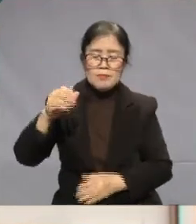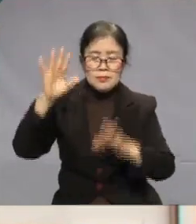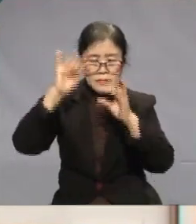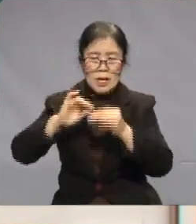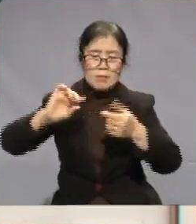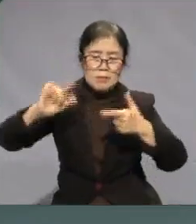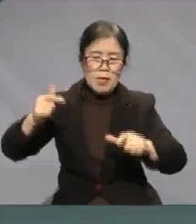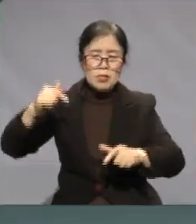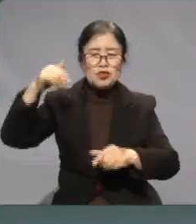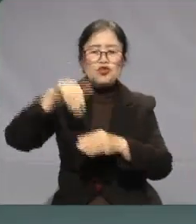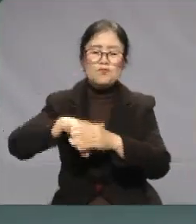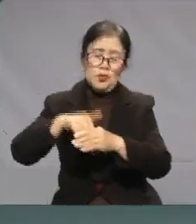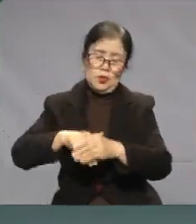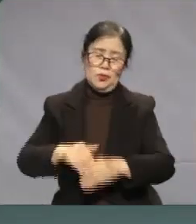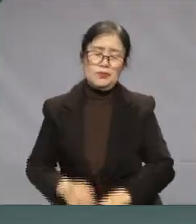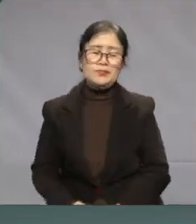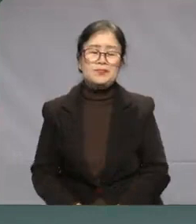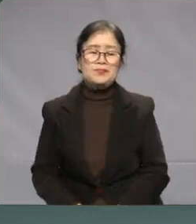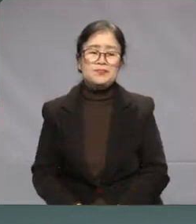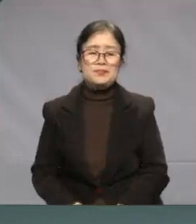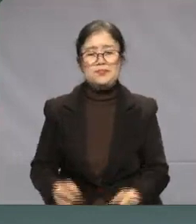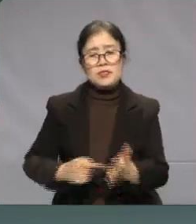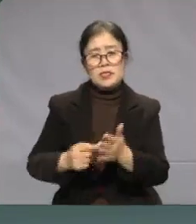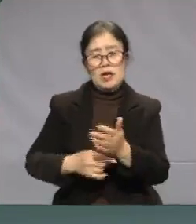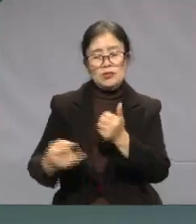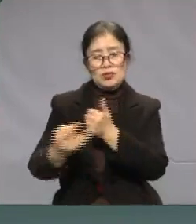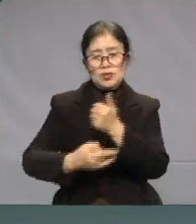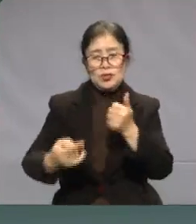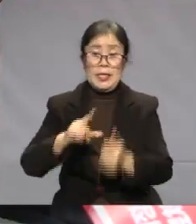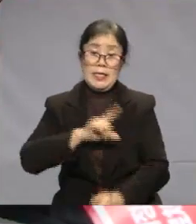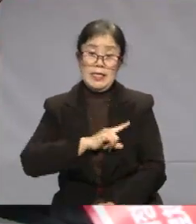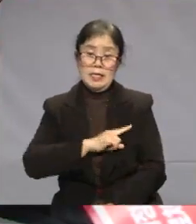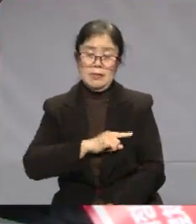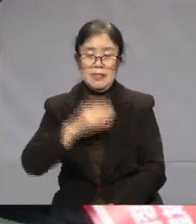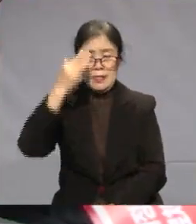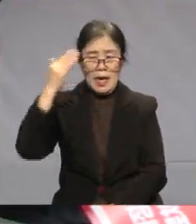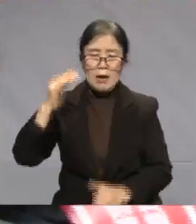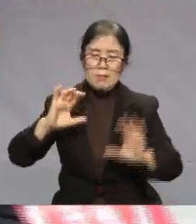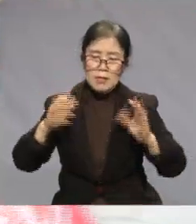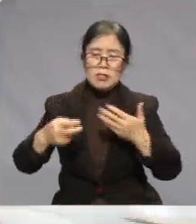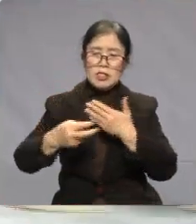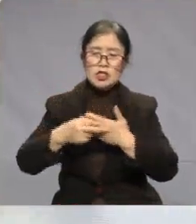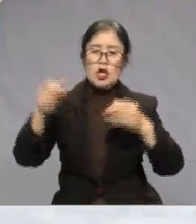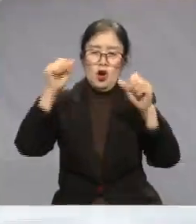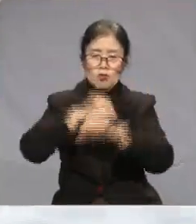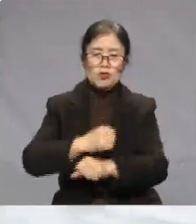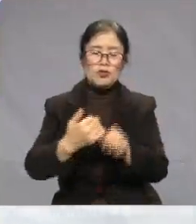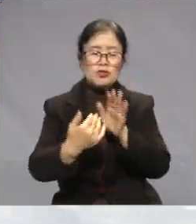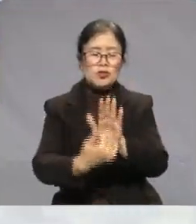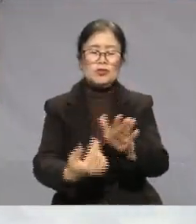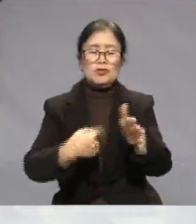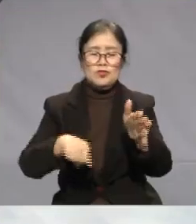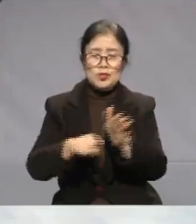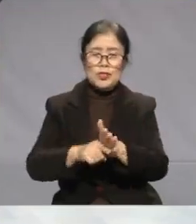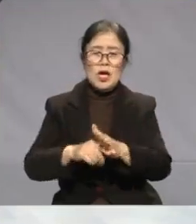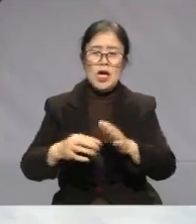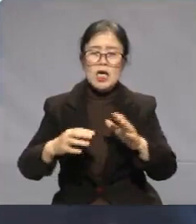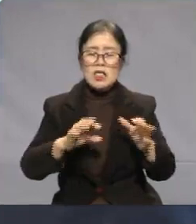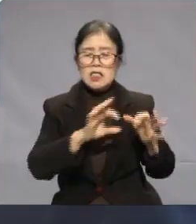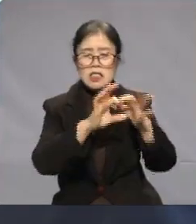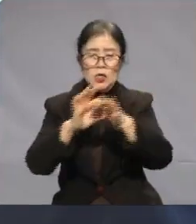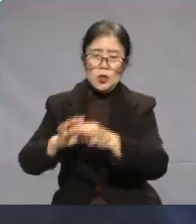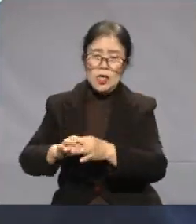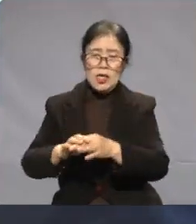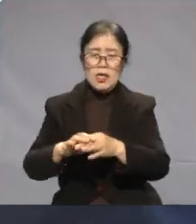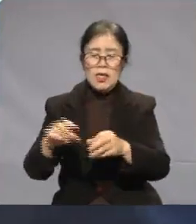진행합니다 대한 의협은 비상대책 특별 위원회의 이름을 대한민국 의료 붕괴 저지를 위한 범의료계 대책 특별